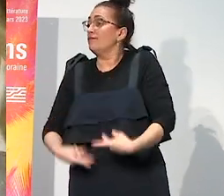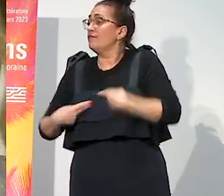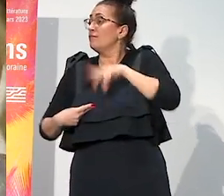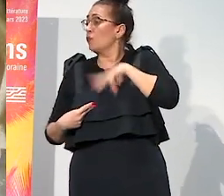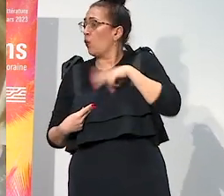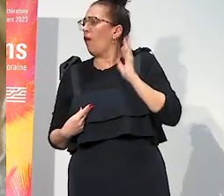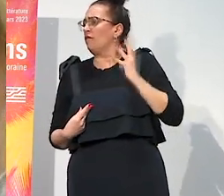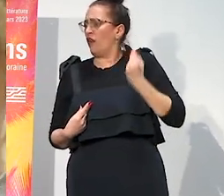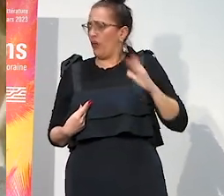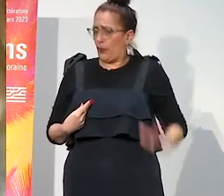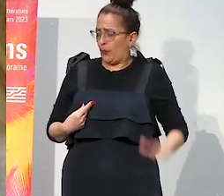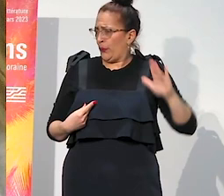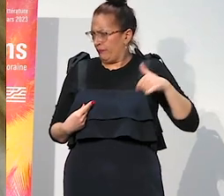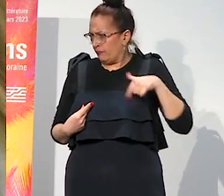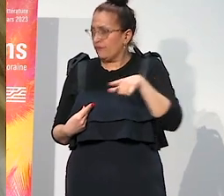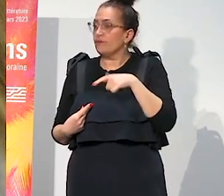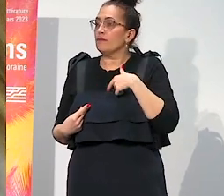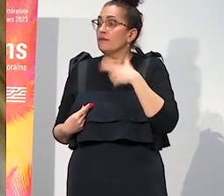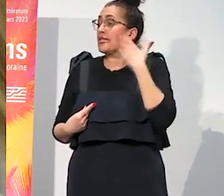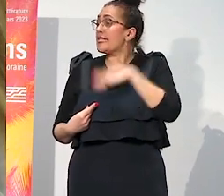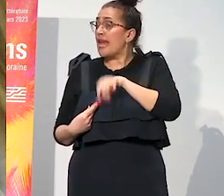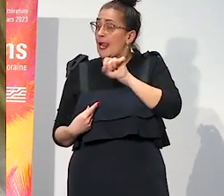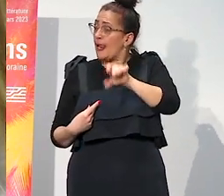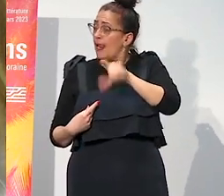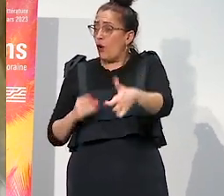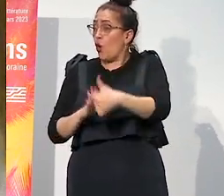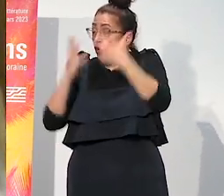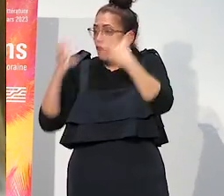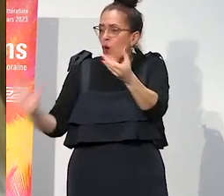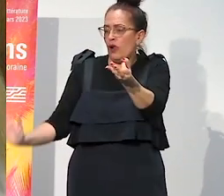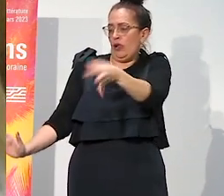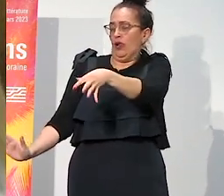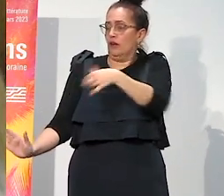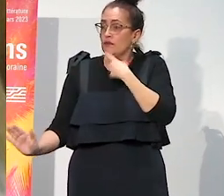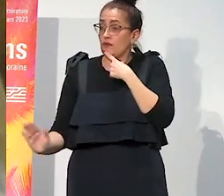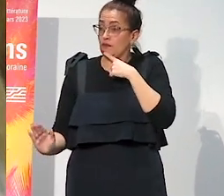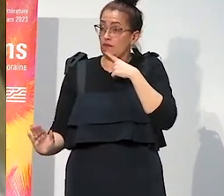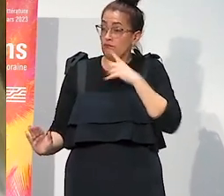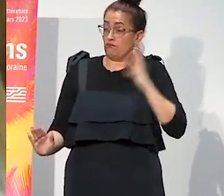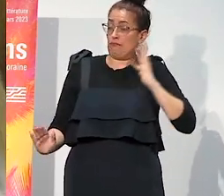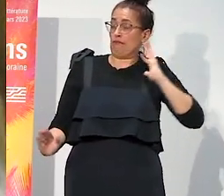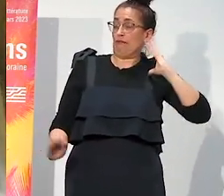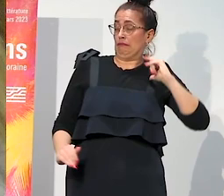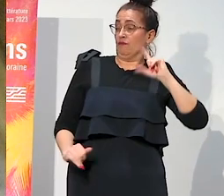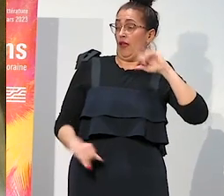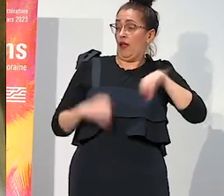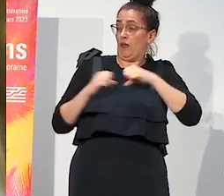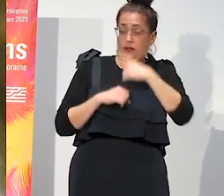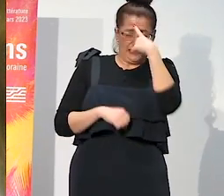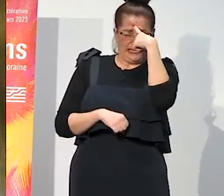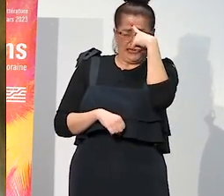j'étais enfant. Je savais que j'allais écrire sur lui. Je le savais depuis 20 ans, mais je ne savais pas comment. Et puis c'était là.